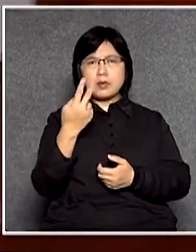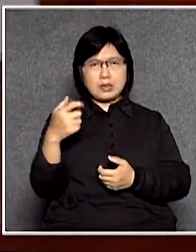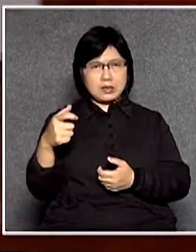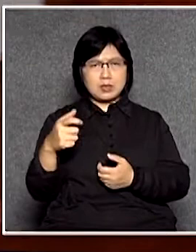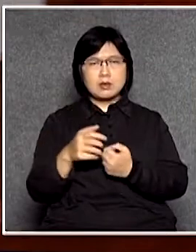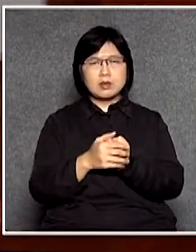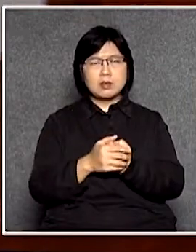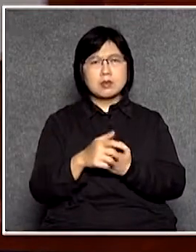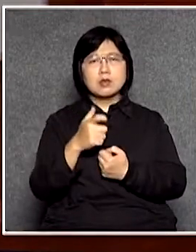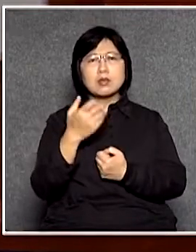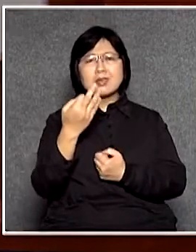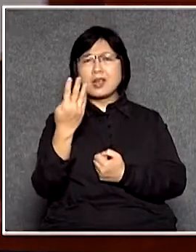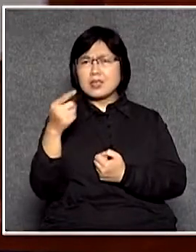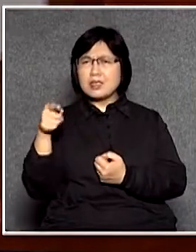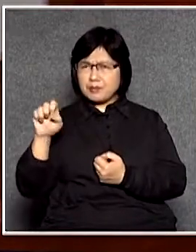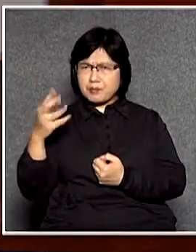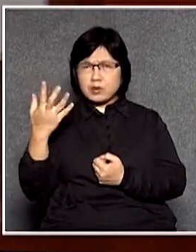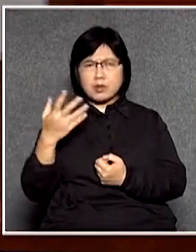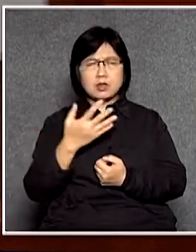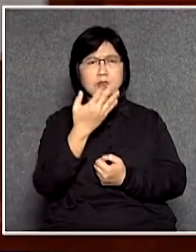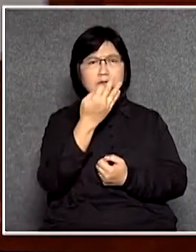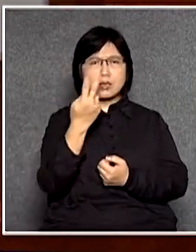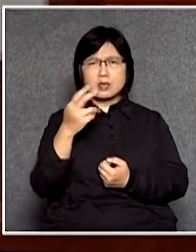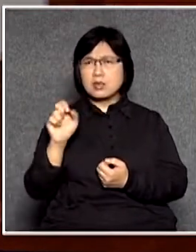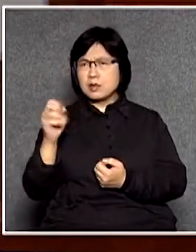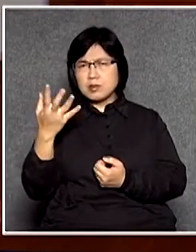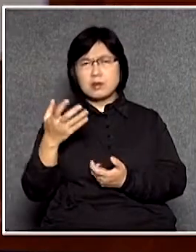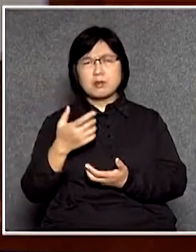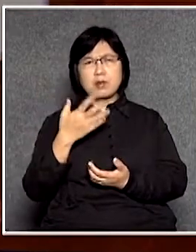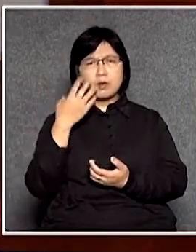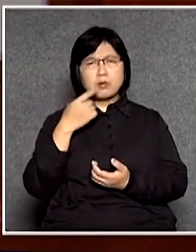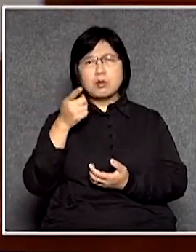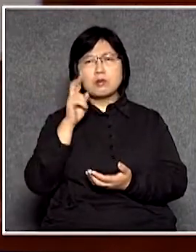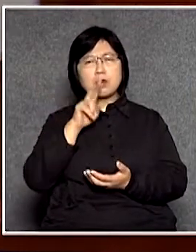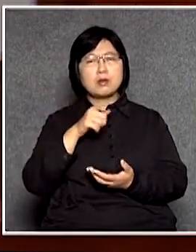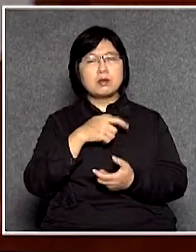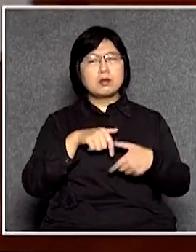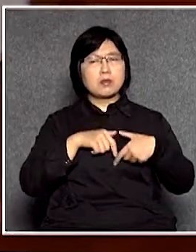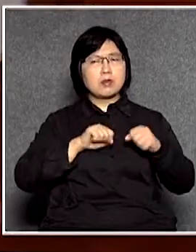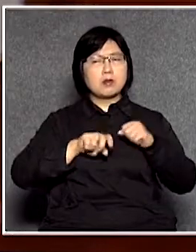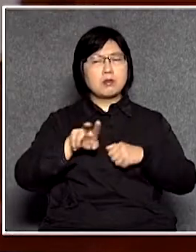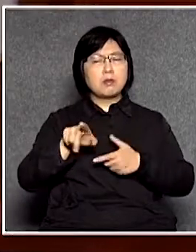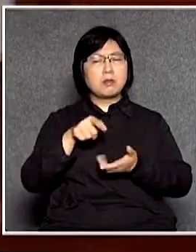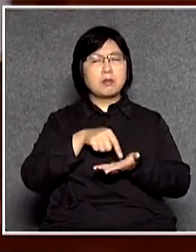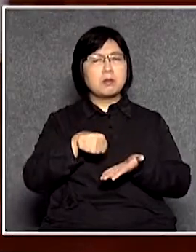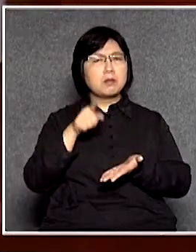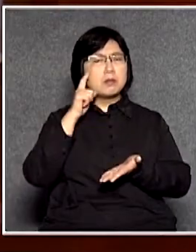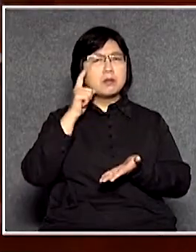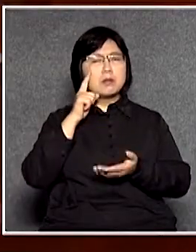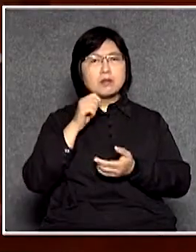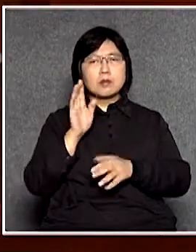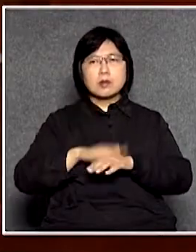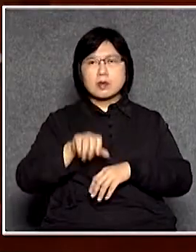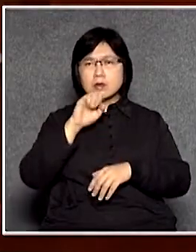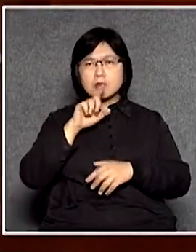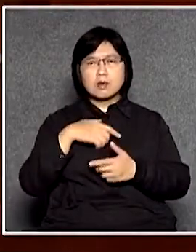要32.5，32蚊，32.5，真係好離譜，係嘛？咁咪睇到個心態咯，見微知著。最叻講嗰啲咩損